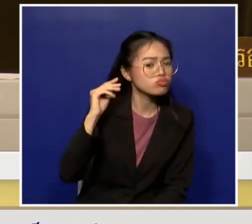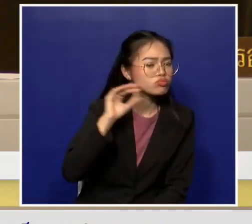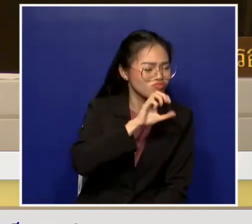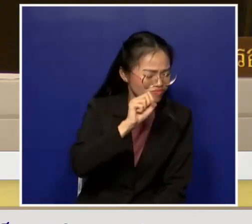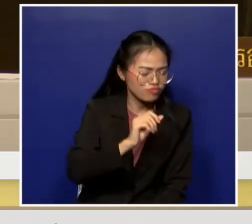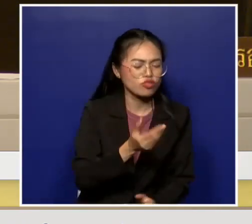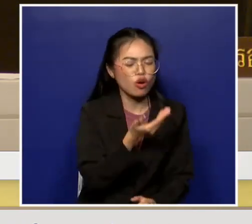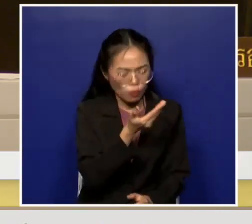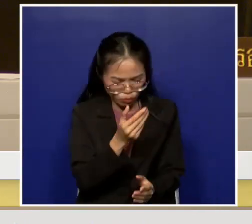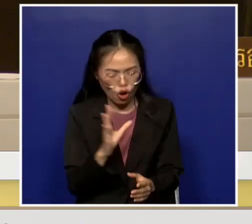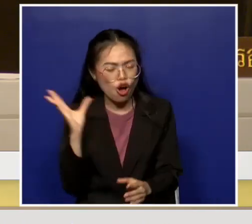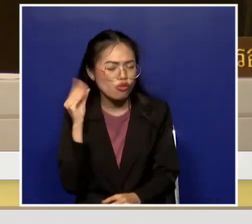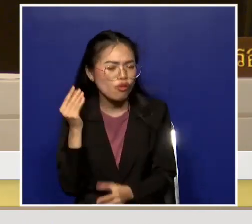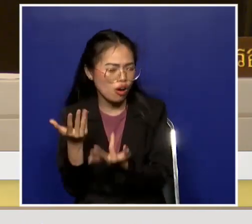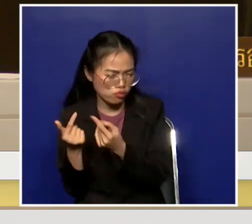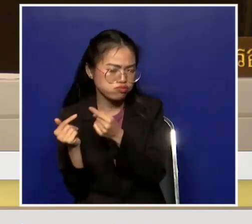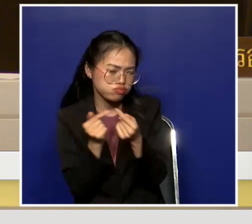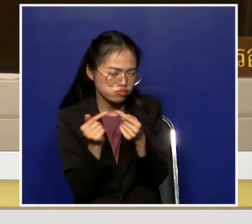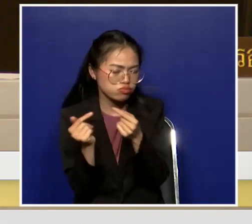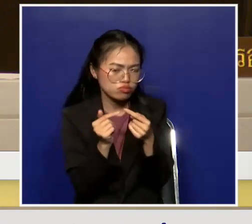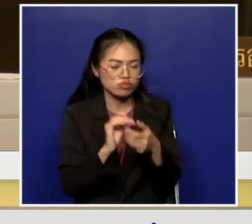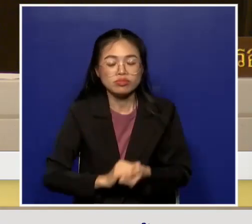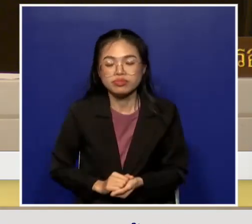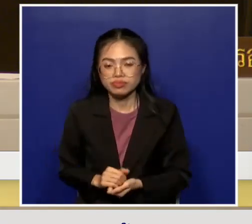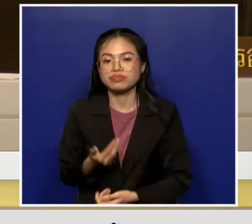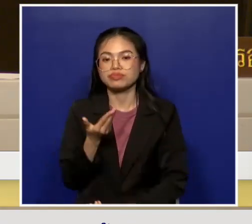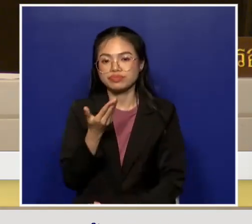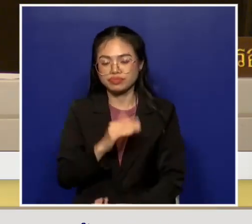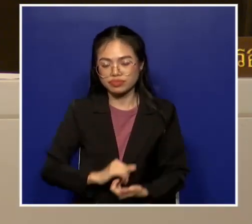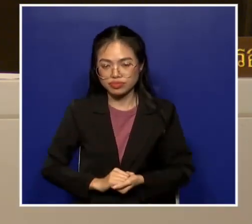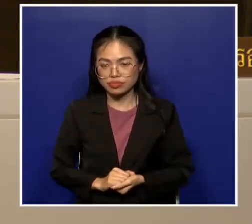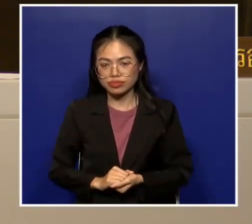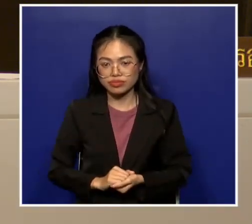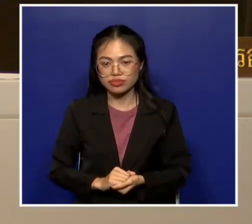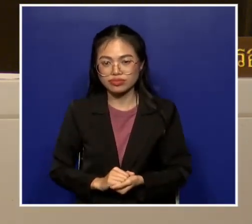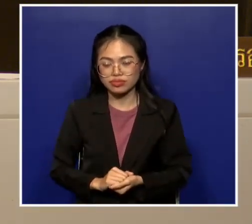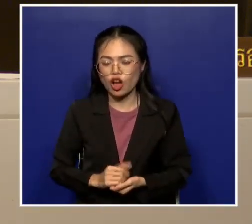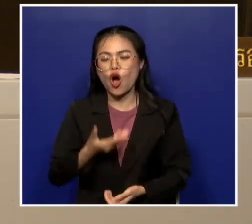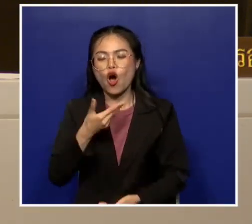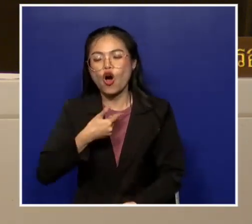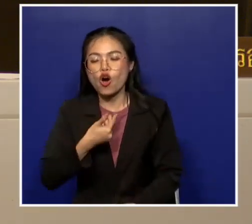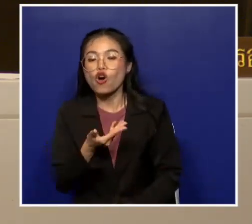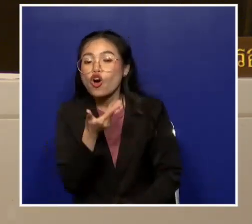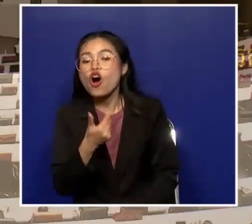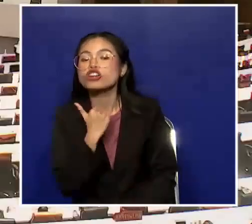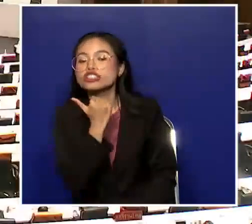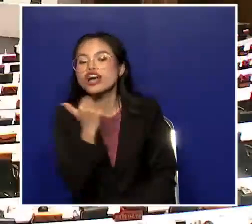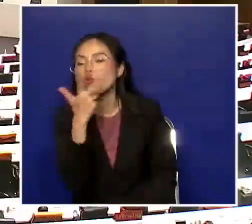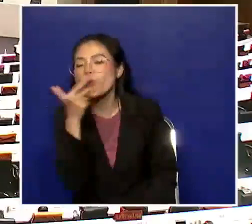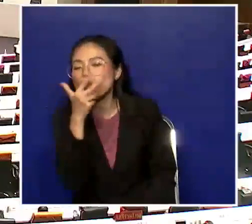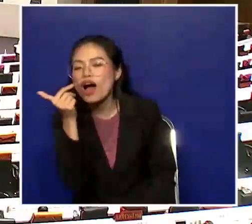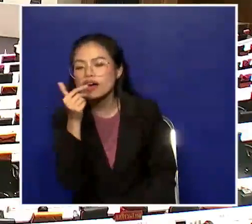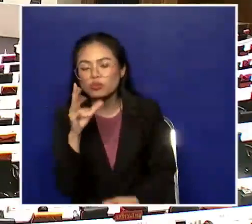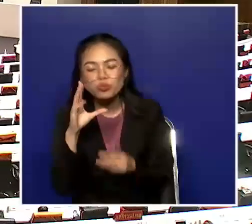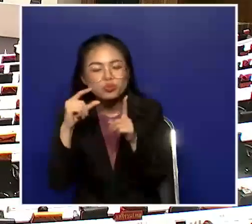ครับเชิญท่านสรัญวุฒิครับ กราบเรียนท่านประธานสภา เอาเสียงรอๆหน่อยก็ได้ครับท่าน ที่จริงผมก็